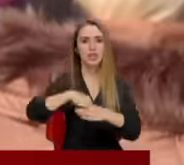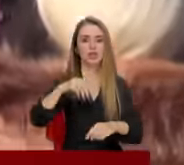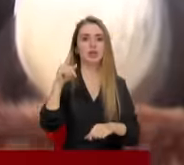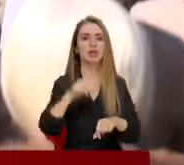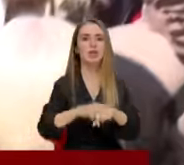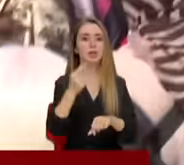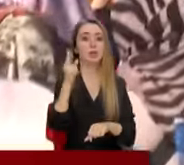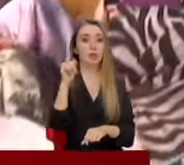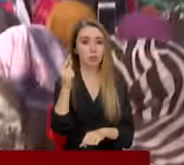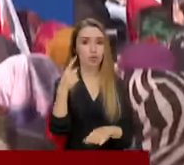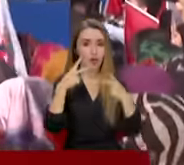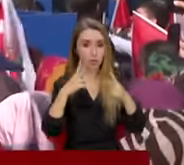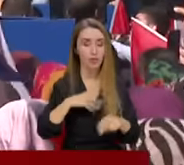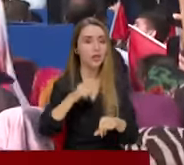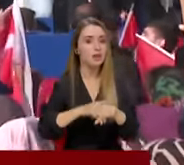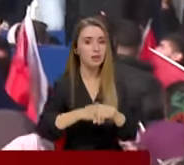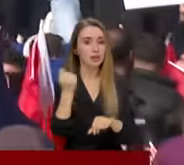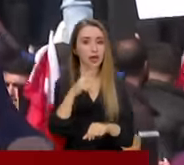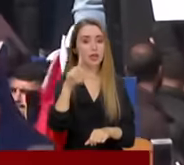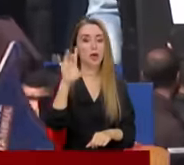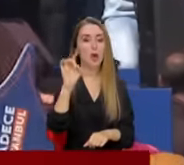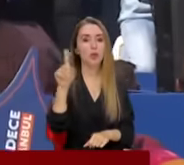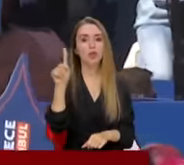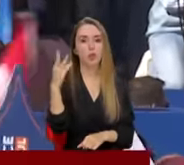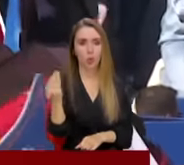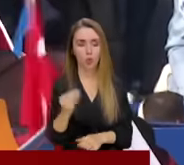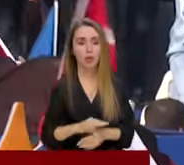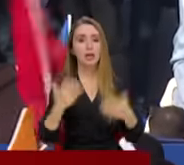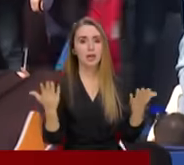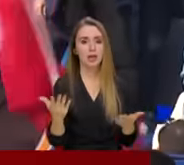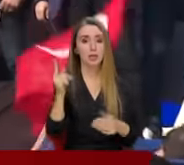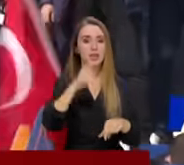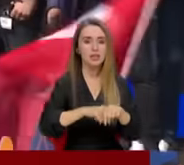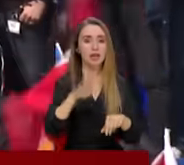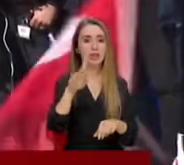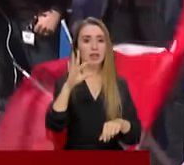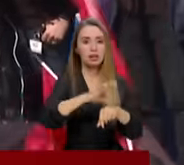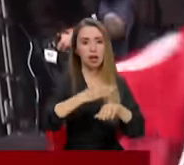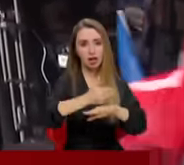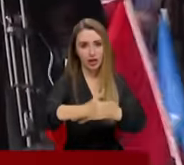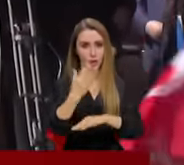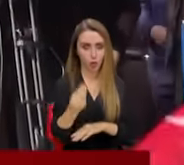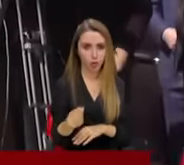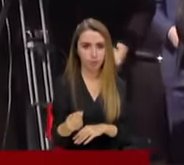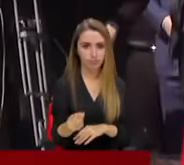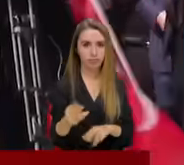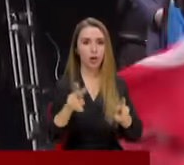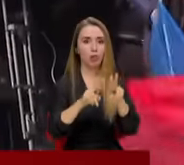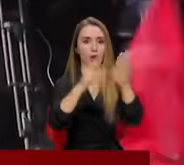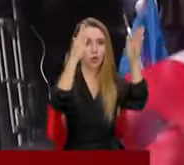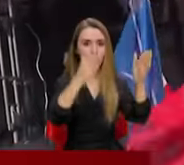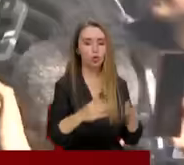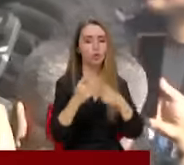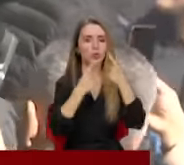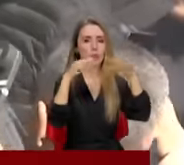13.30 olarak açıklanmıştı. Ama saatler şu anda 15.10'u gösteriyor. Yani 1 saat 40 dakikalık gecikmenin ardından Murat Kurum